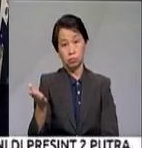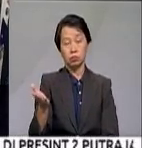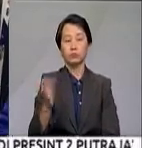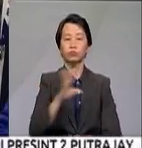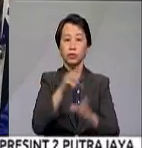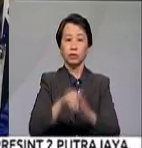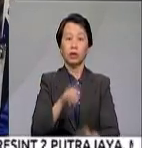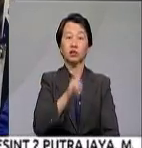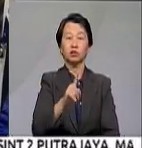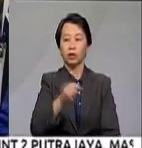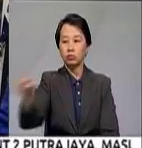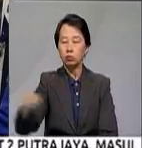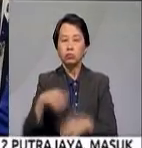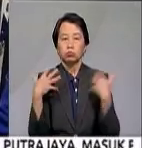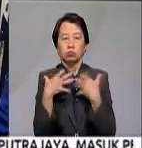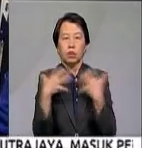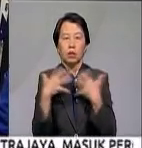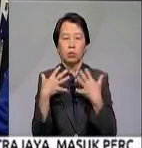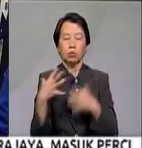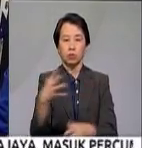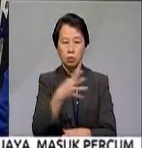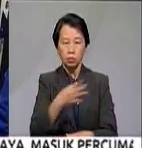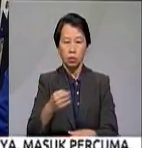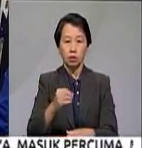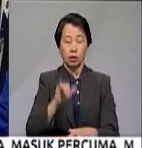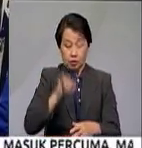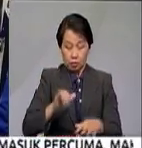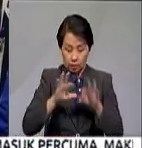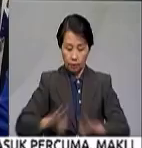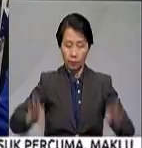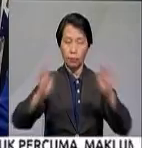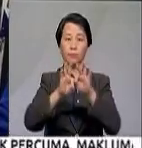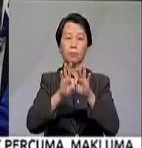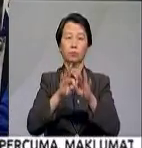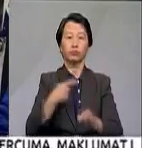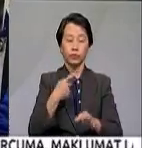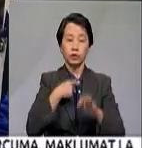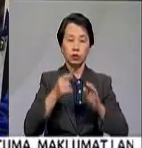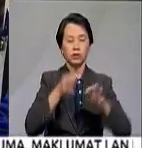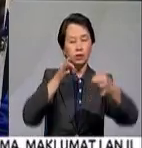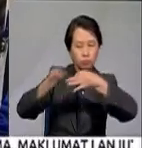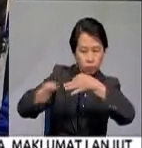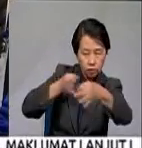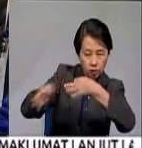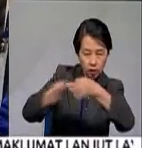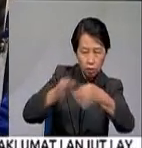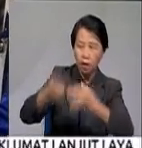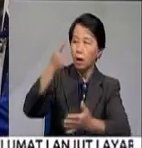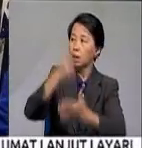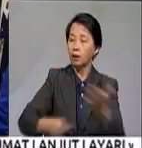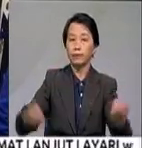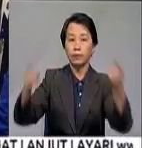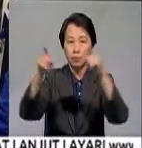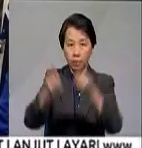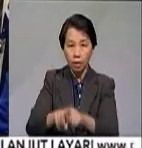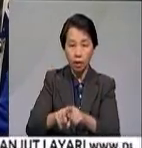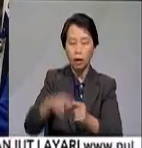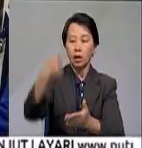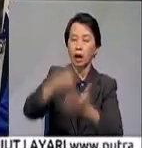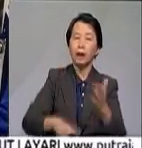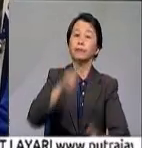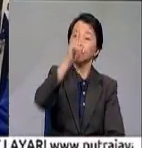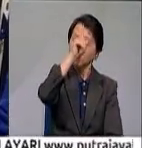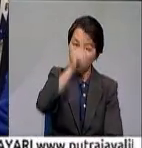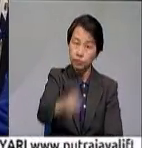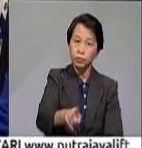termasuk Islamofobia. Dan adalah penting kita jelaskan apa yang berlaku, apa